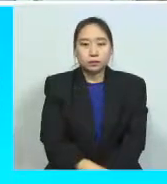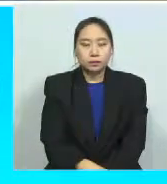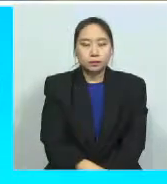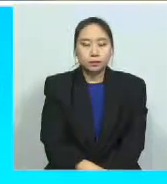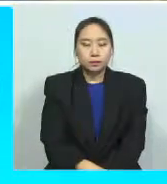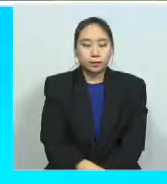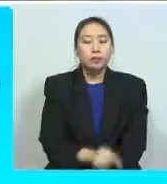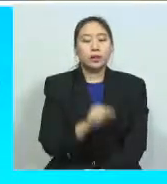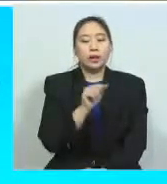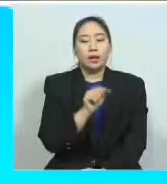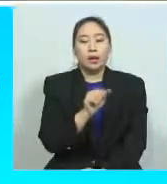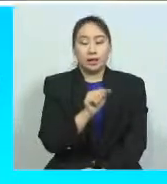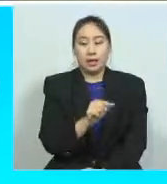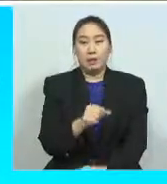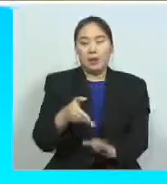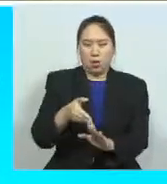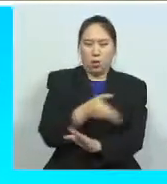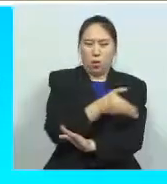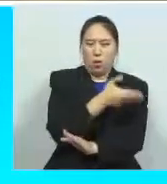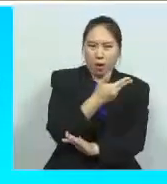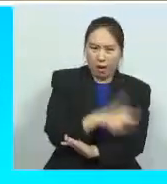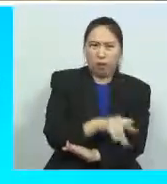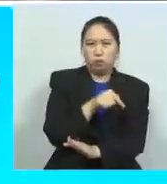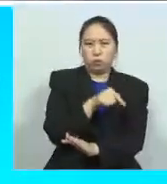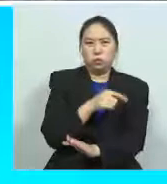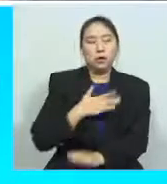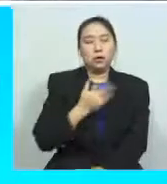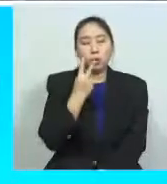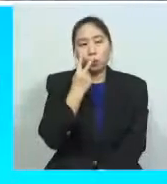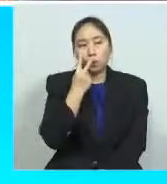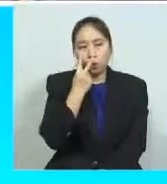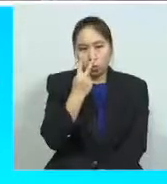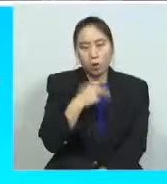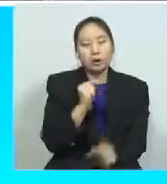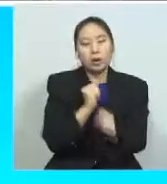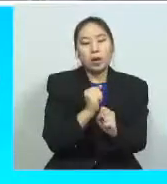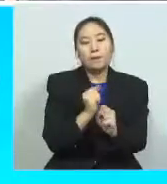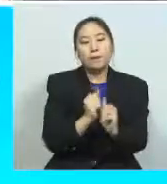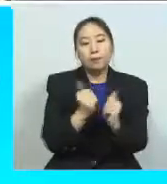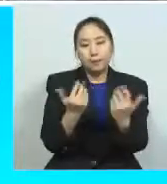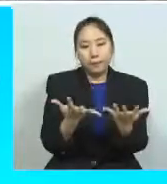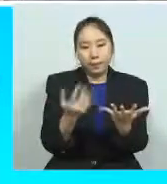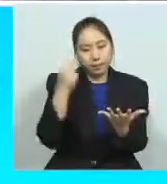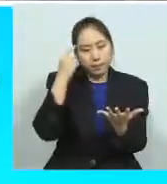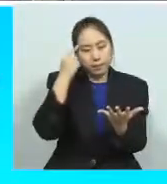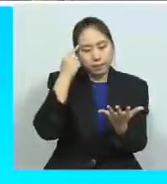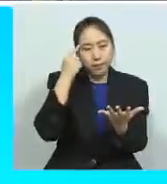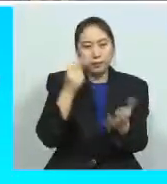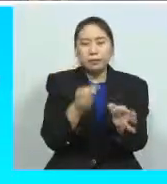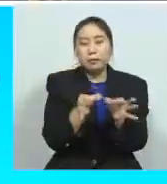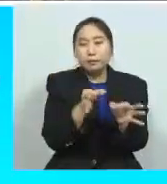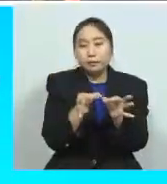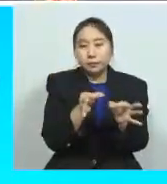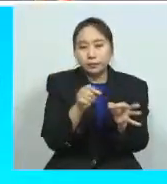คร ับเรื่องนี้มันเป็นเรื่องที่เกิดมาก่อนแล้วนะฮะเราก็ต้องดูนะครับว่าเราจะดำเนินการอย่างไรได้นะครับคงจะชี้แจงในชั้นนี้ค